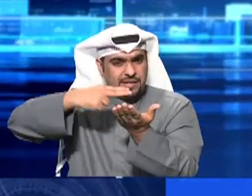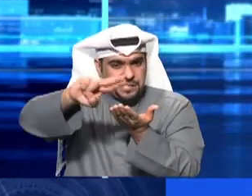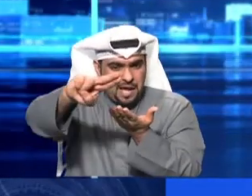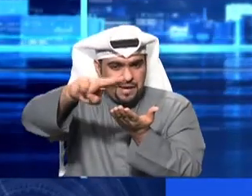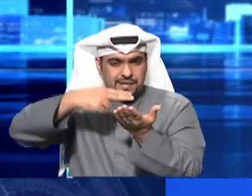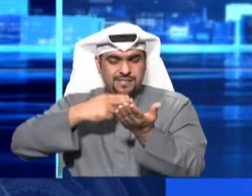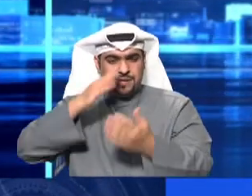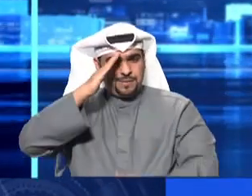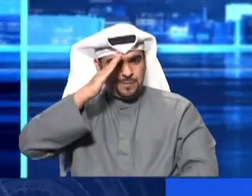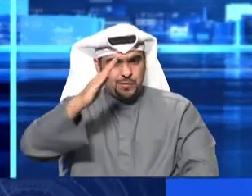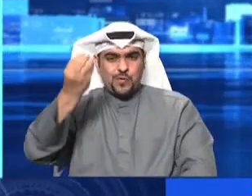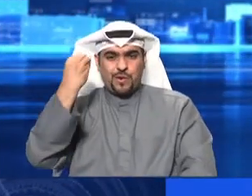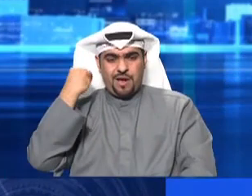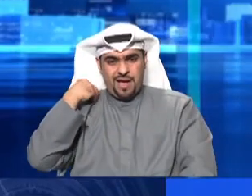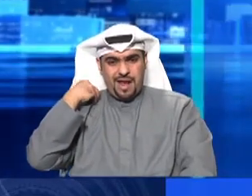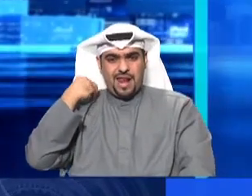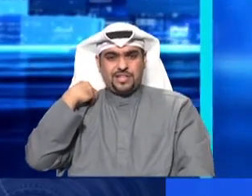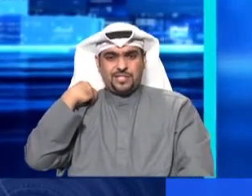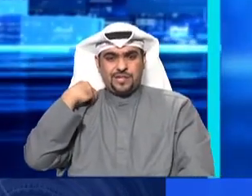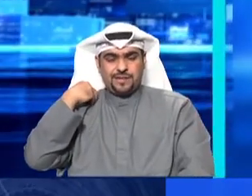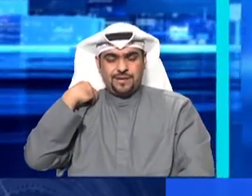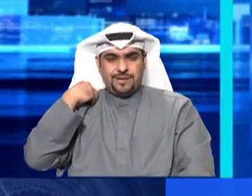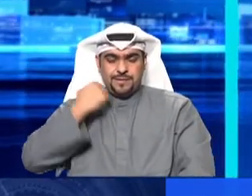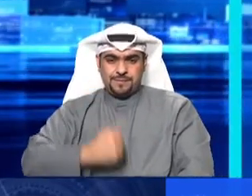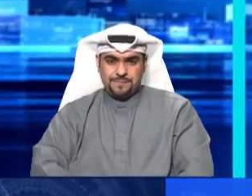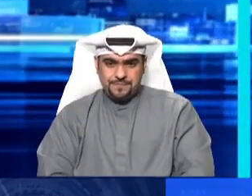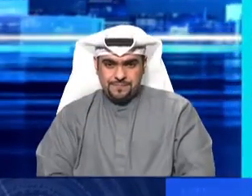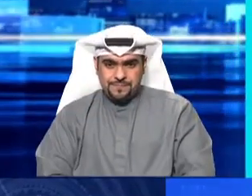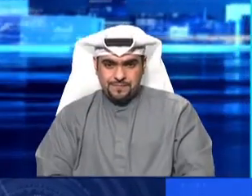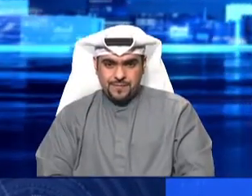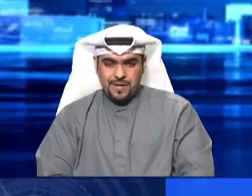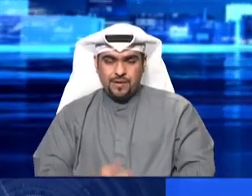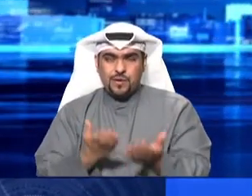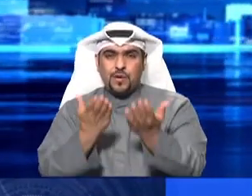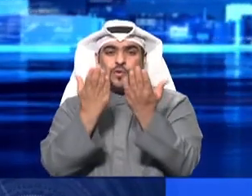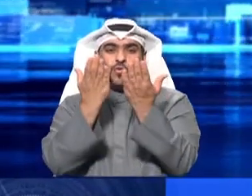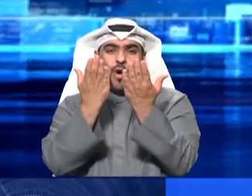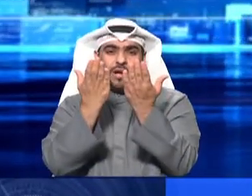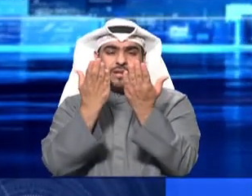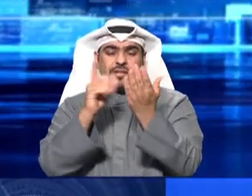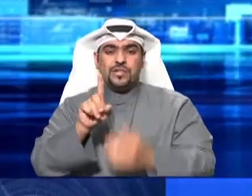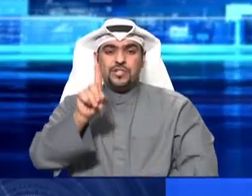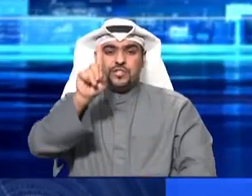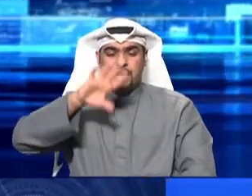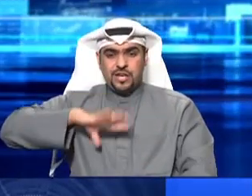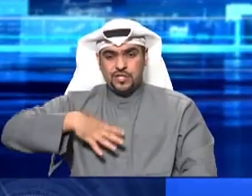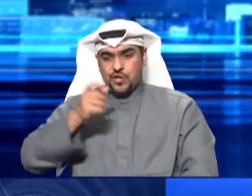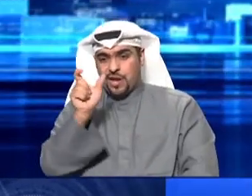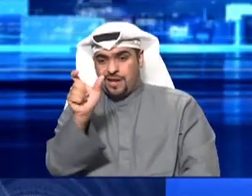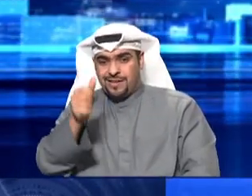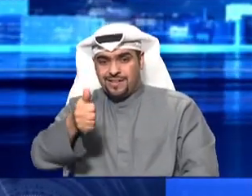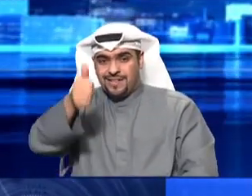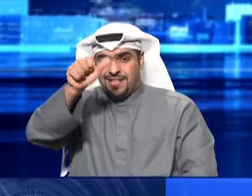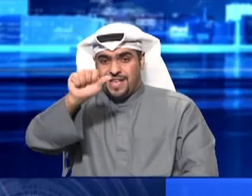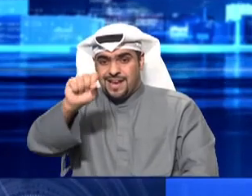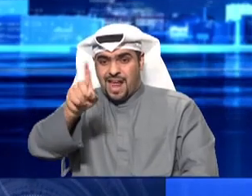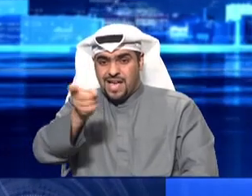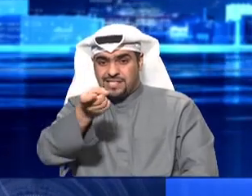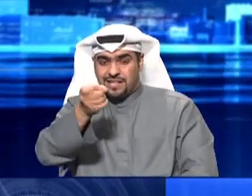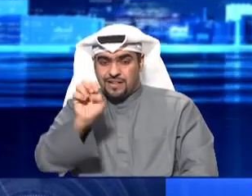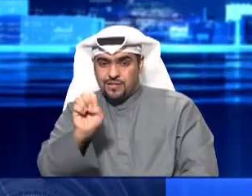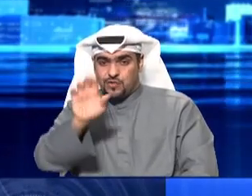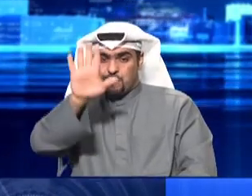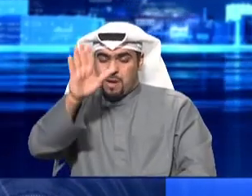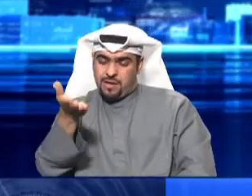التعازي وصادق المواساة بهذا المصاب الأليم، سائلا سموه رعاه الله المولى تعالى أن يتغمد الفقيد